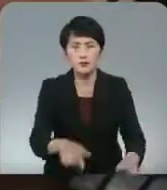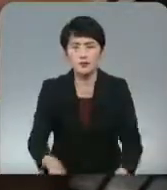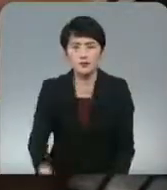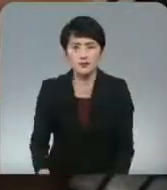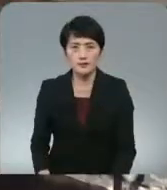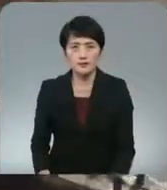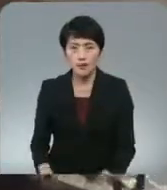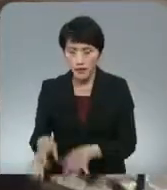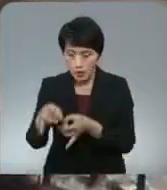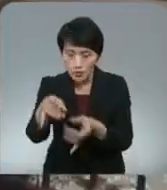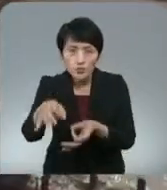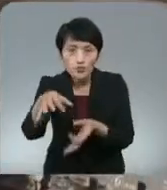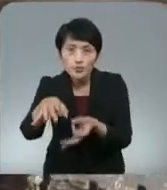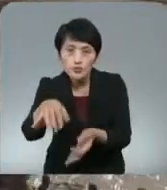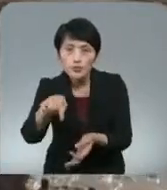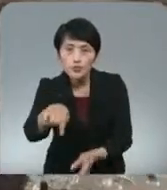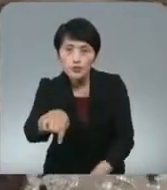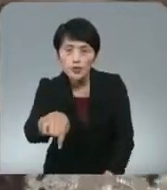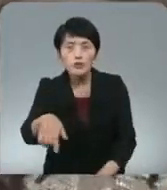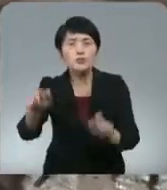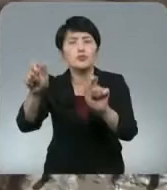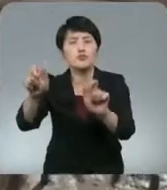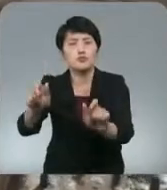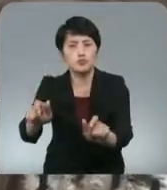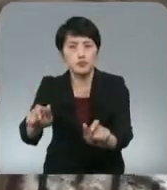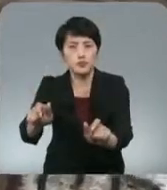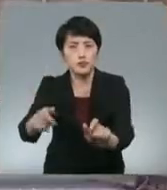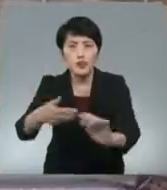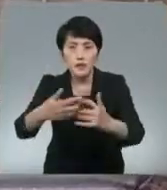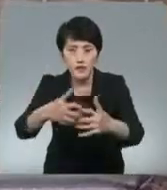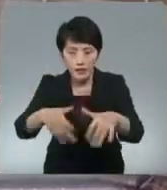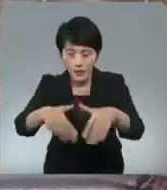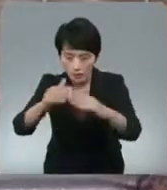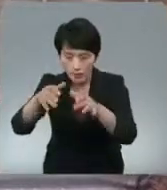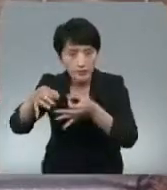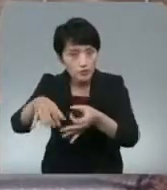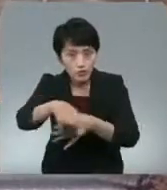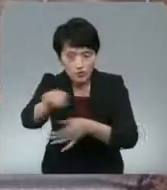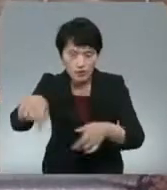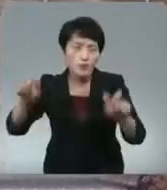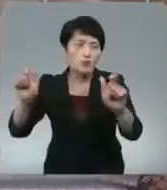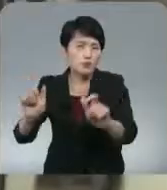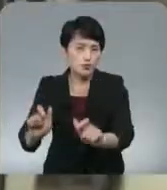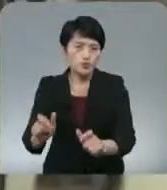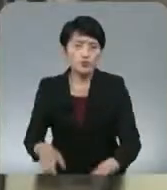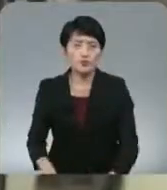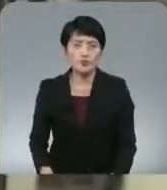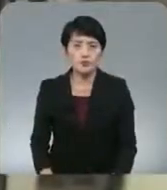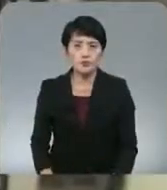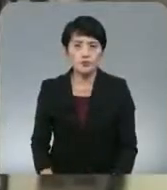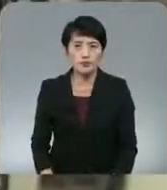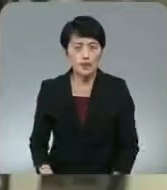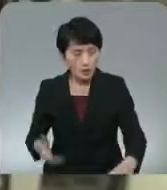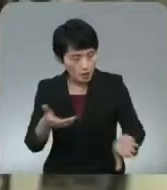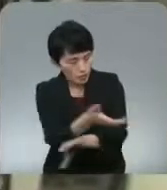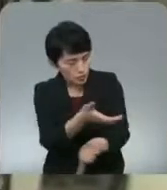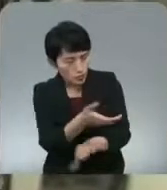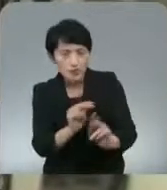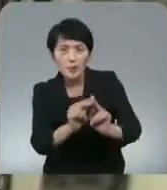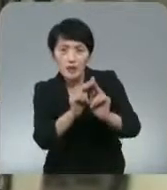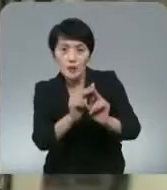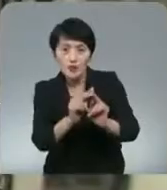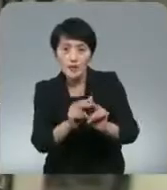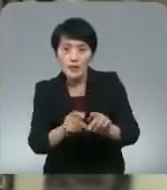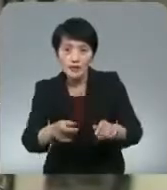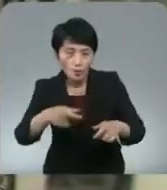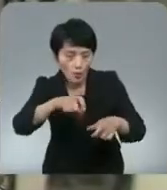варианта коронавируса омикрон еще одним отрицательным фактором стала повышенная внешние неопределенности